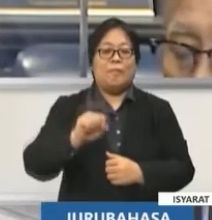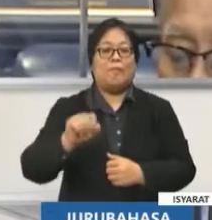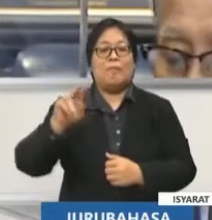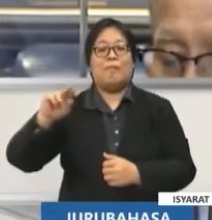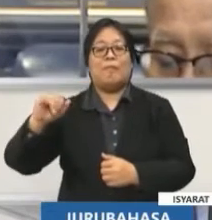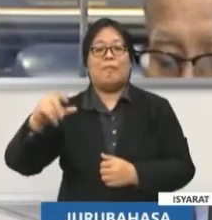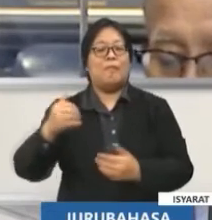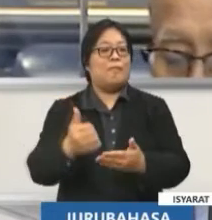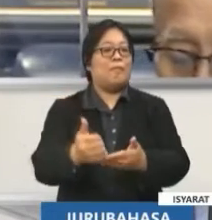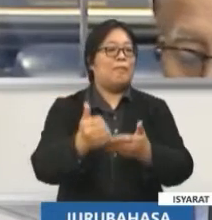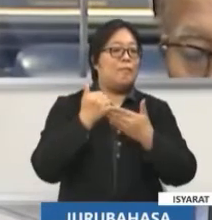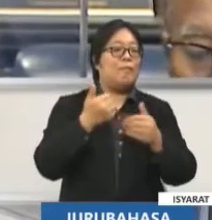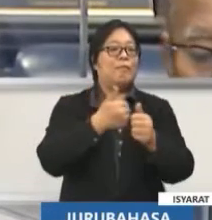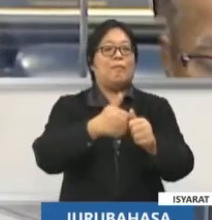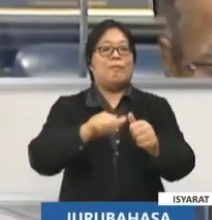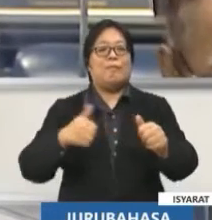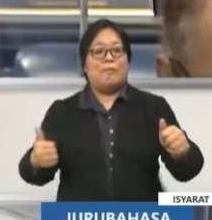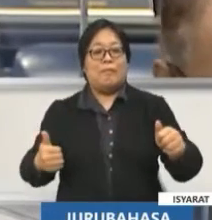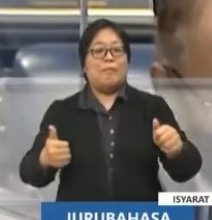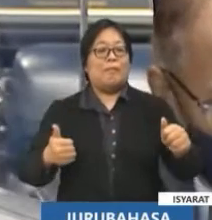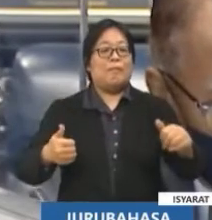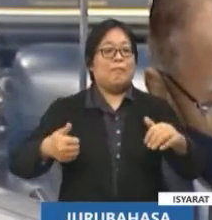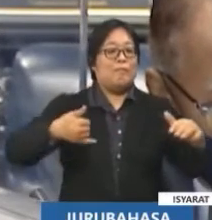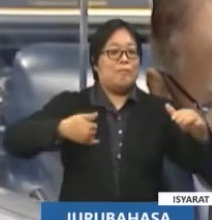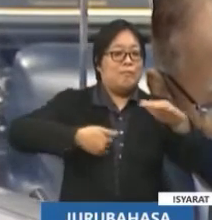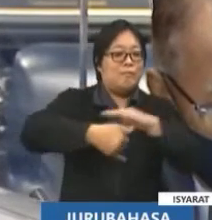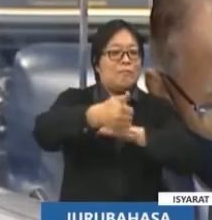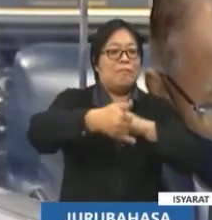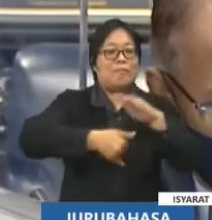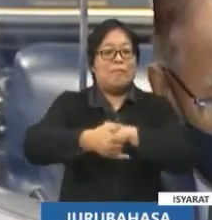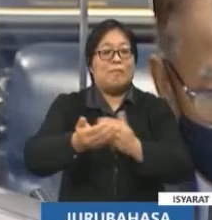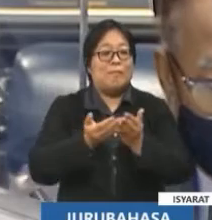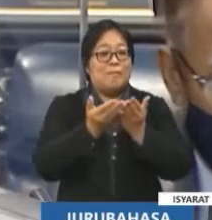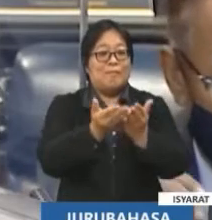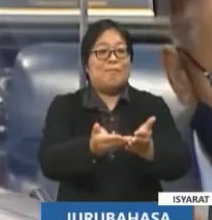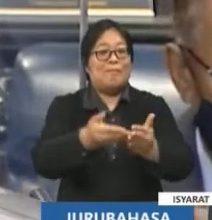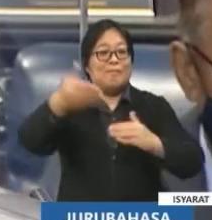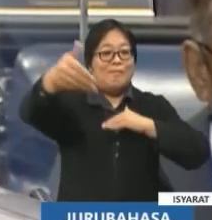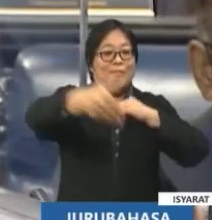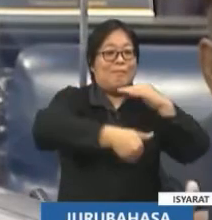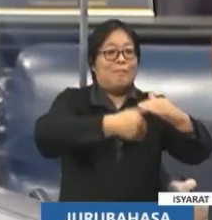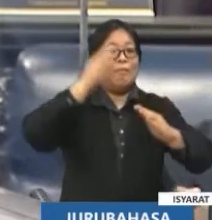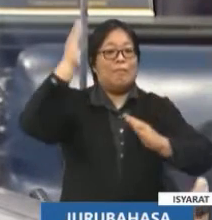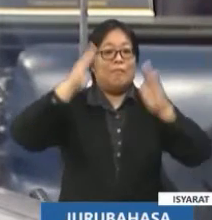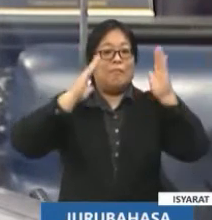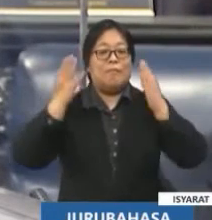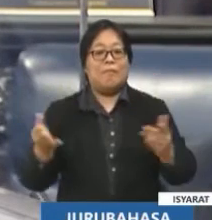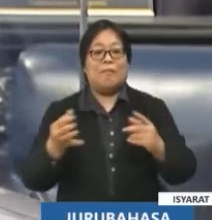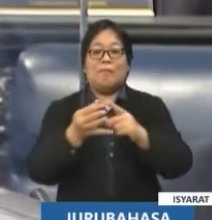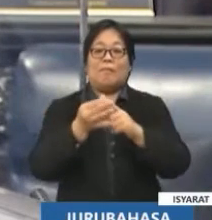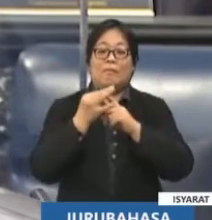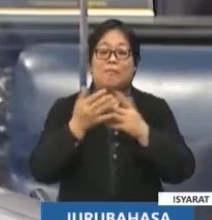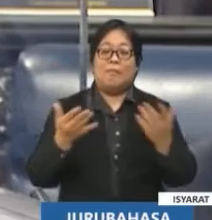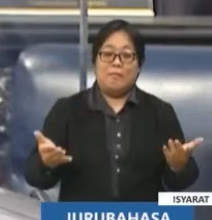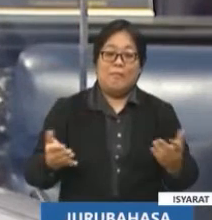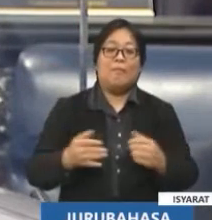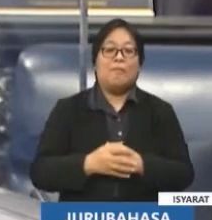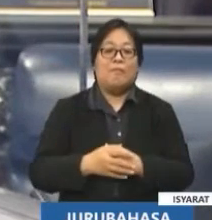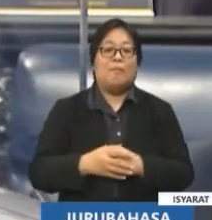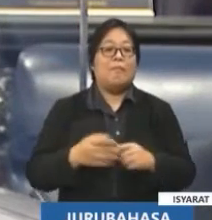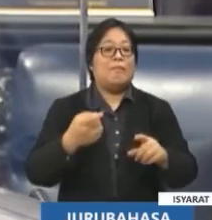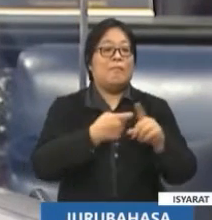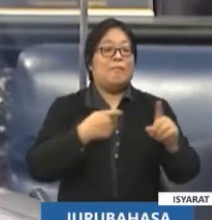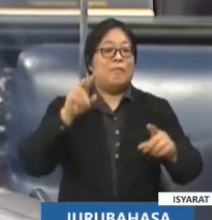membantu dalam membantu ras kegiatan penyuluhan botnet nelayan Aceh terutamanya dalam